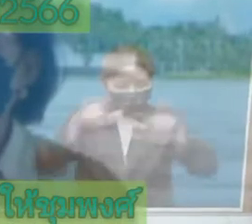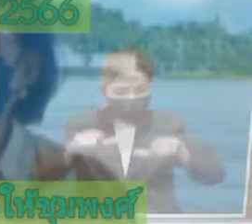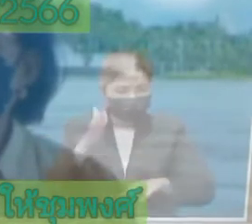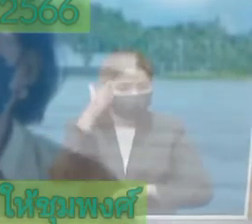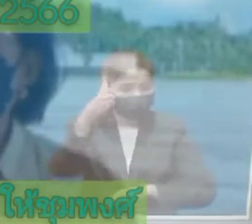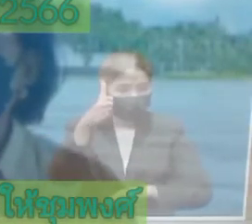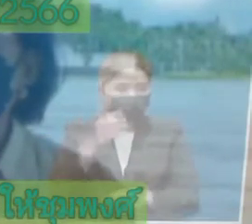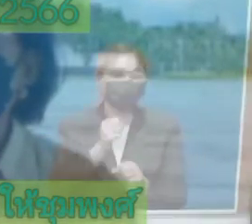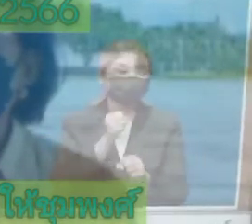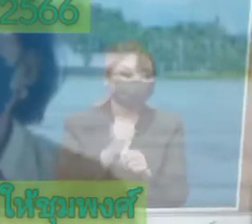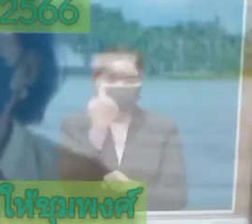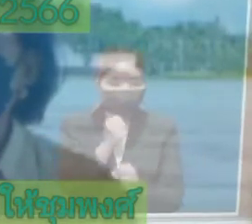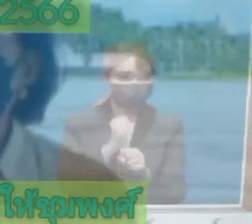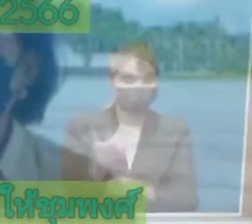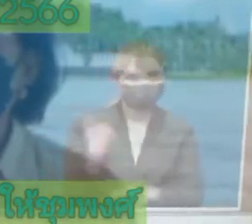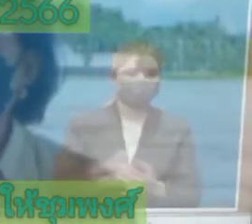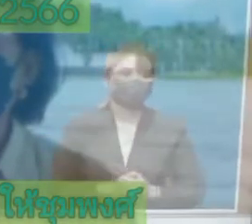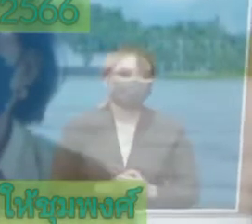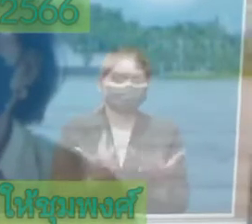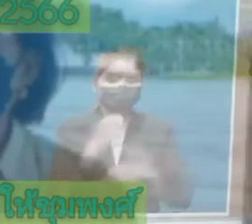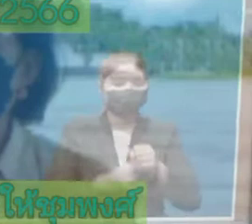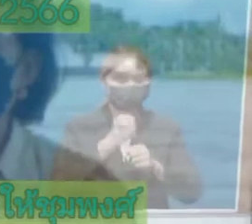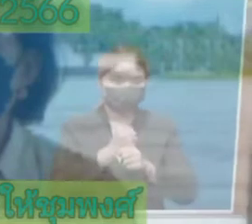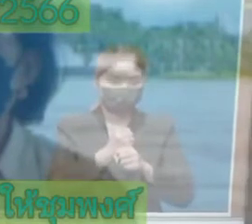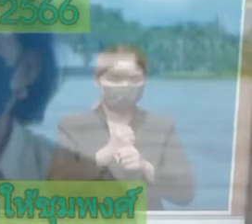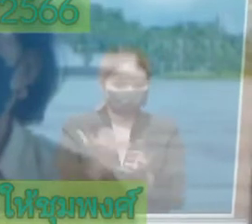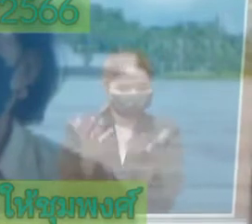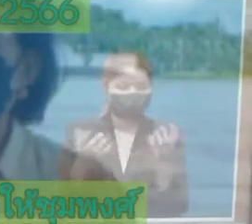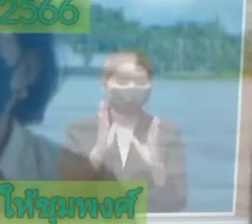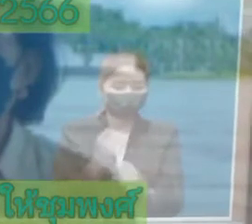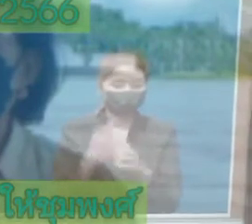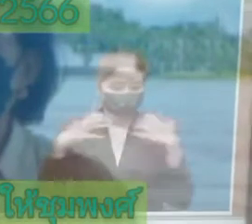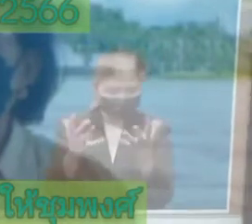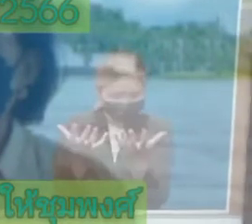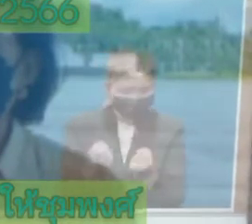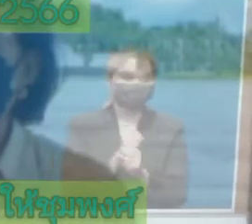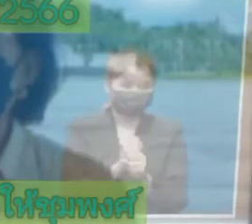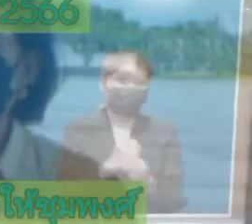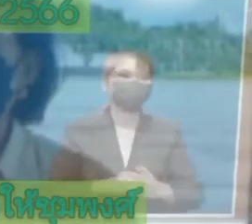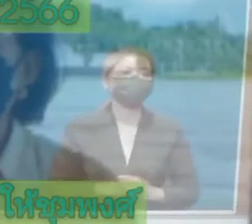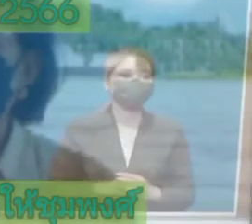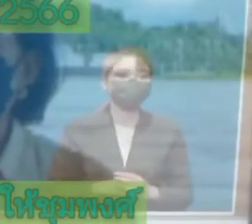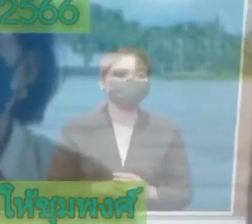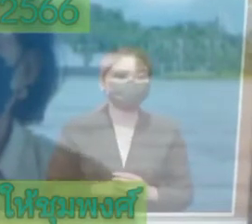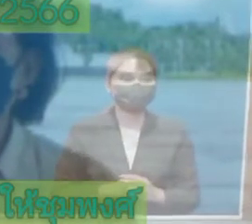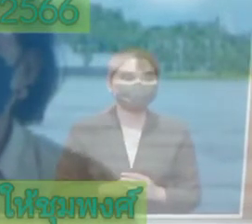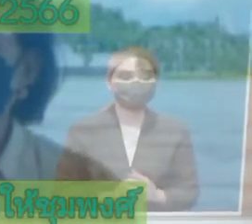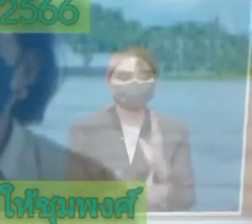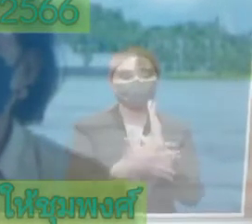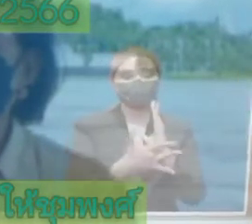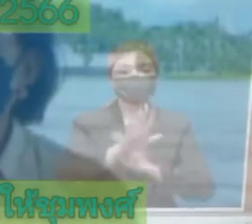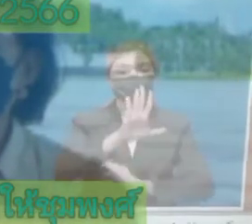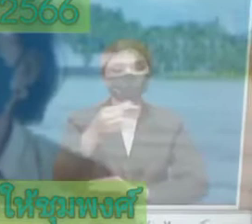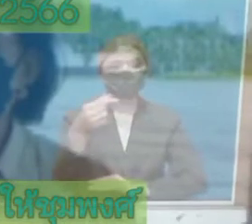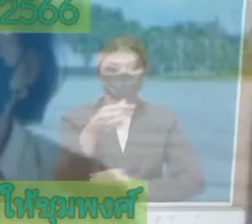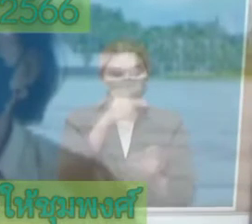กระทรวงในแต่ละปีในการบรรจุค่าการใหม่นะครับเพราะฉะนั้นในเรื่องของการพัฒนาเทคโนโลยี 5G เนี่ยทั่วทุกภาค